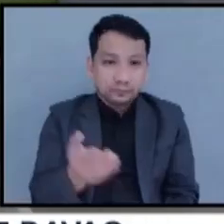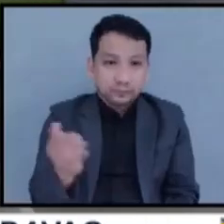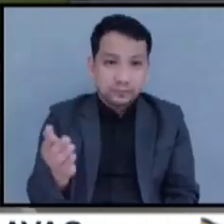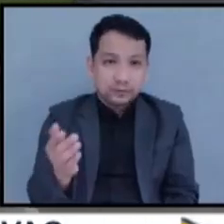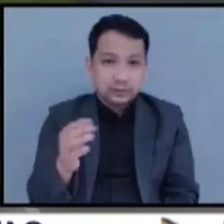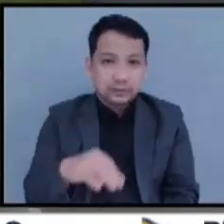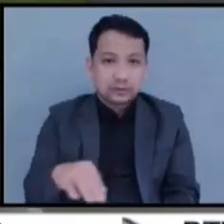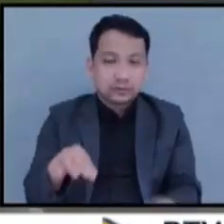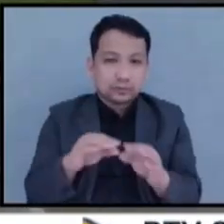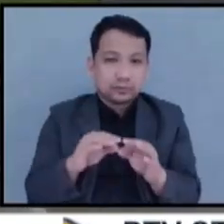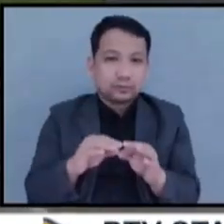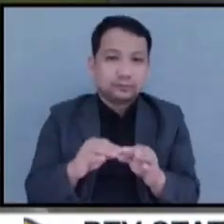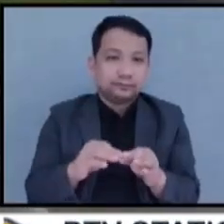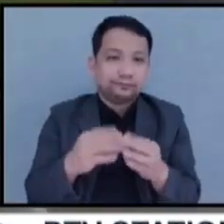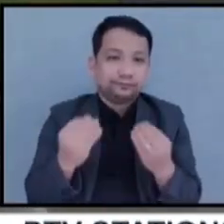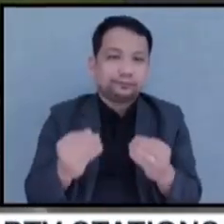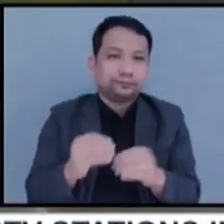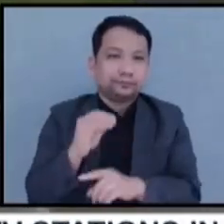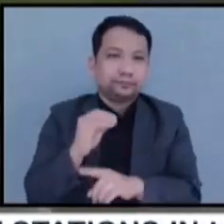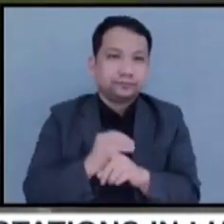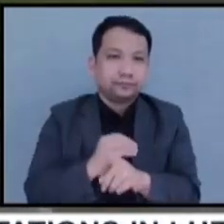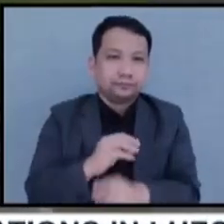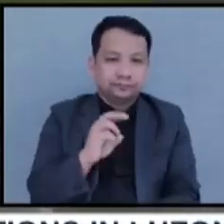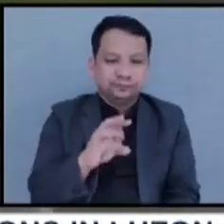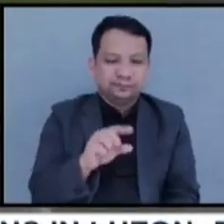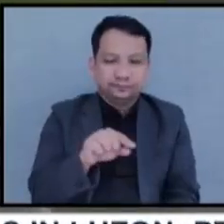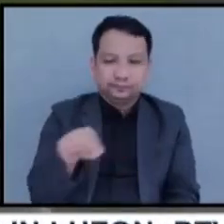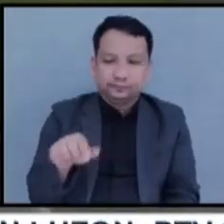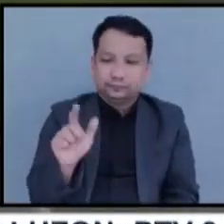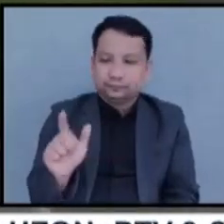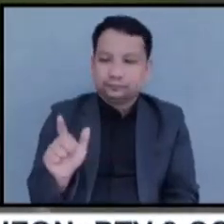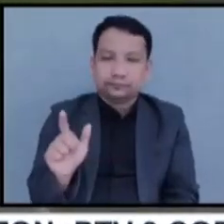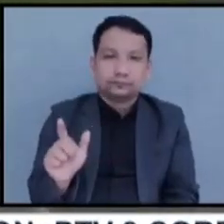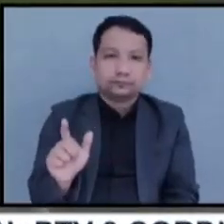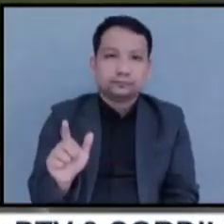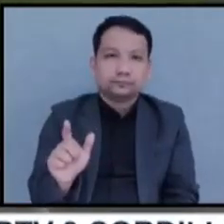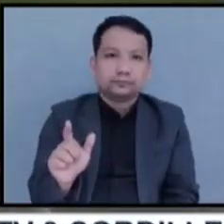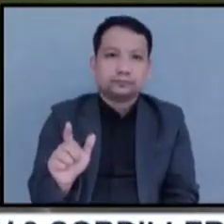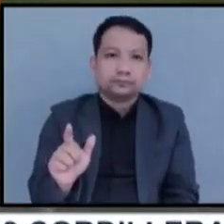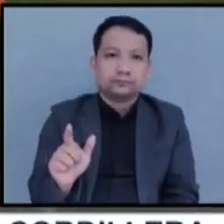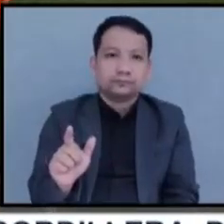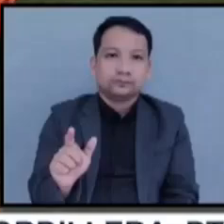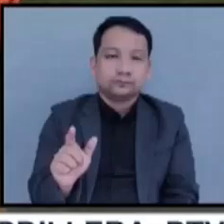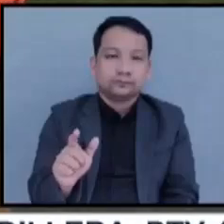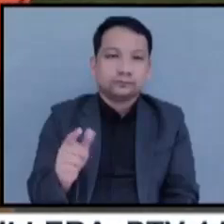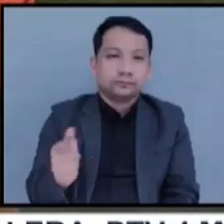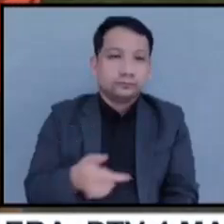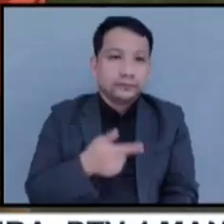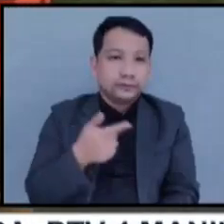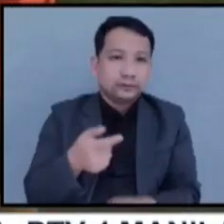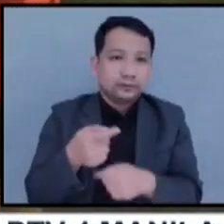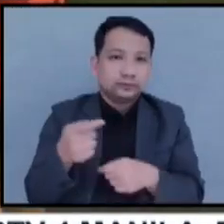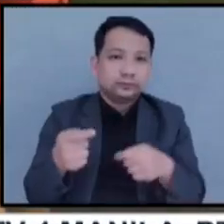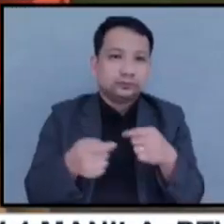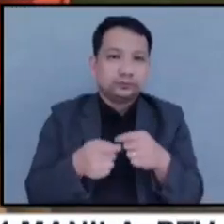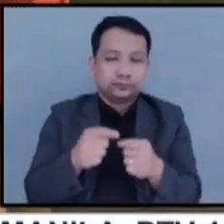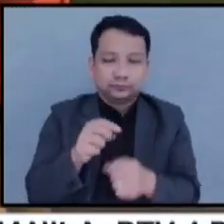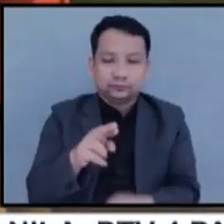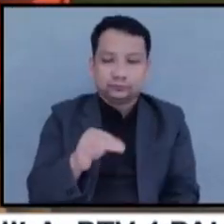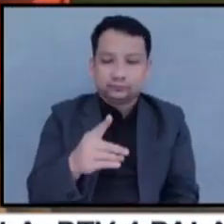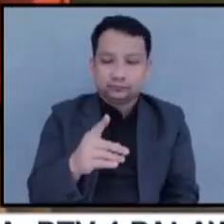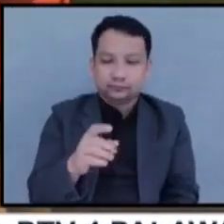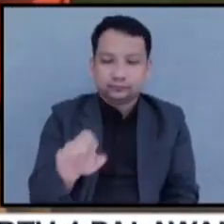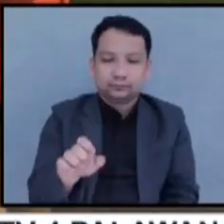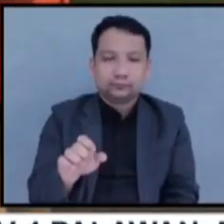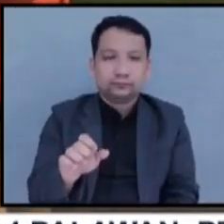Sa darating pong October 16 hanggang 20 ay magaganap ang longest running trade fair sa Pilipinas. And this time ay mga produktong mula